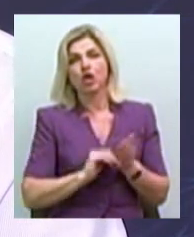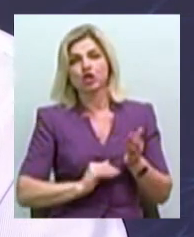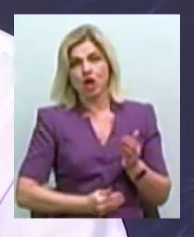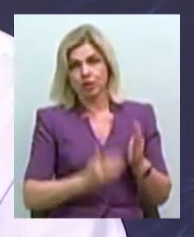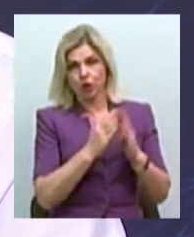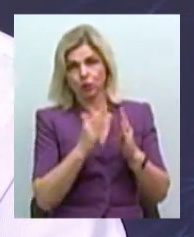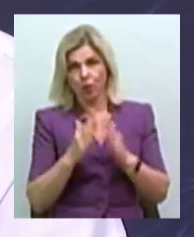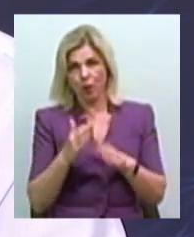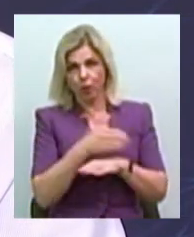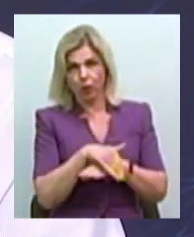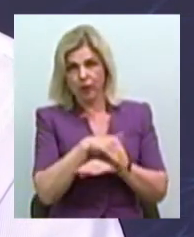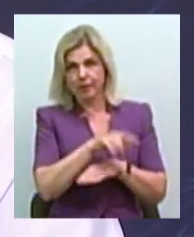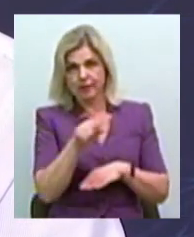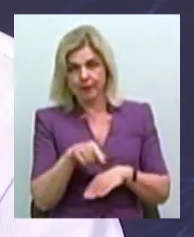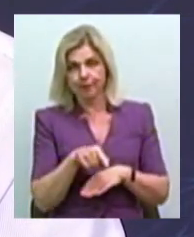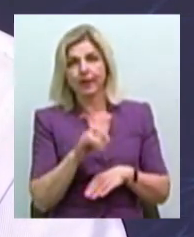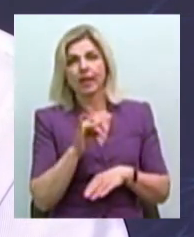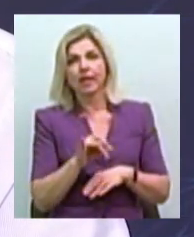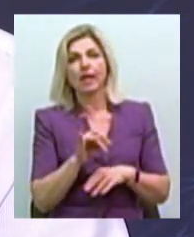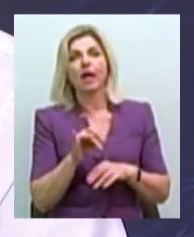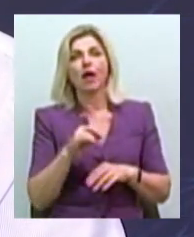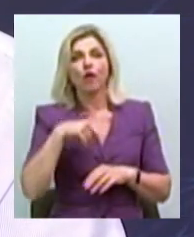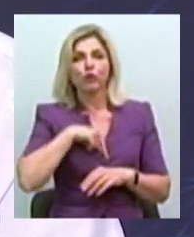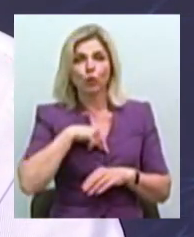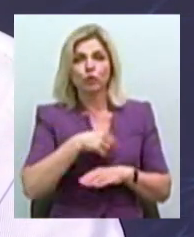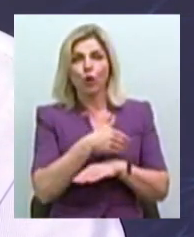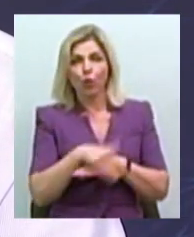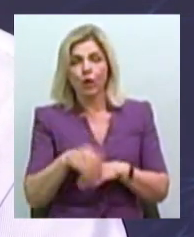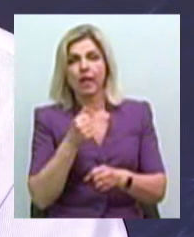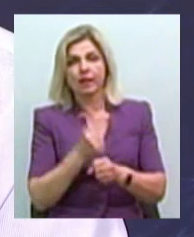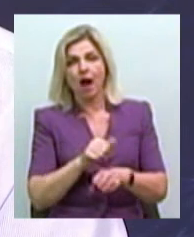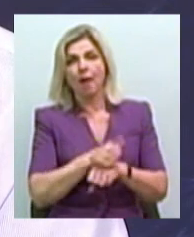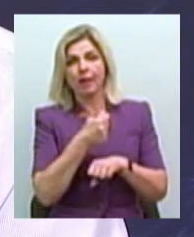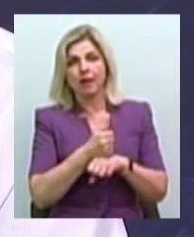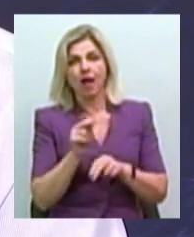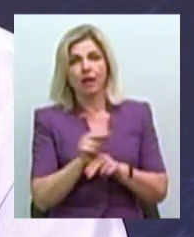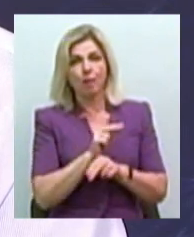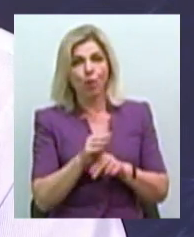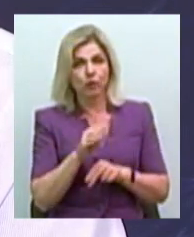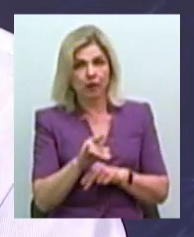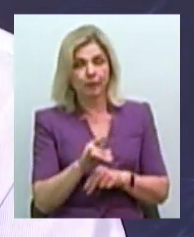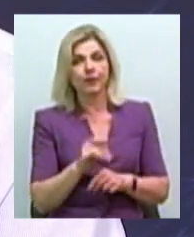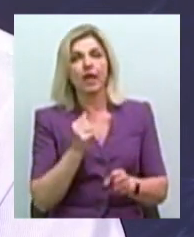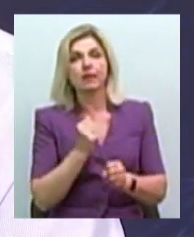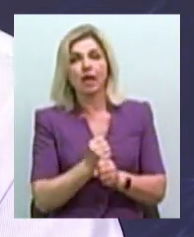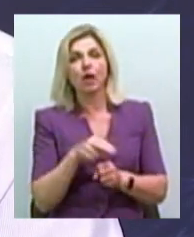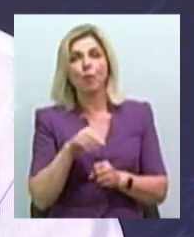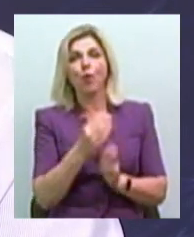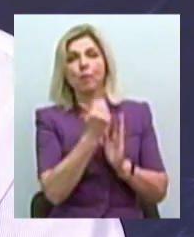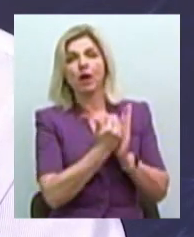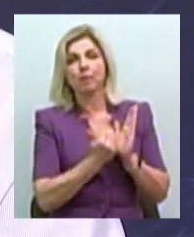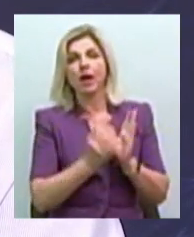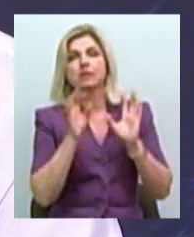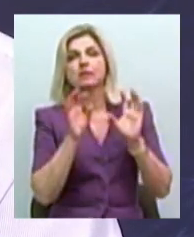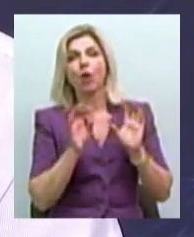их зона ответственности, они ремонтируют внутриквартальные проезды, делают капитальные ремонты. Действуют они в рамках, опять же,